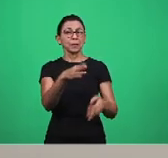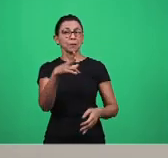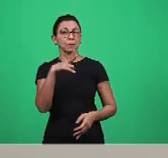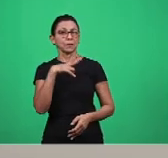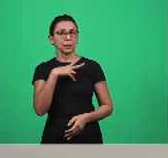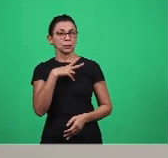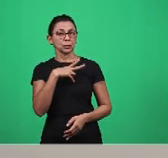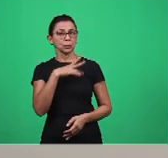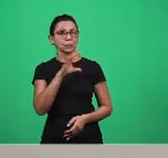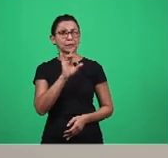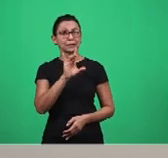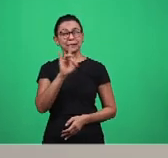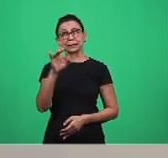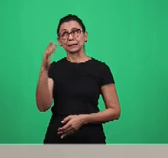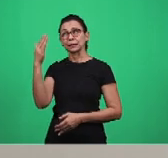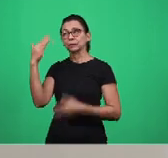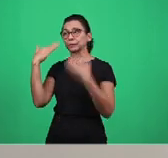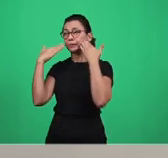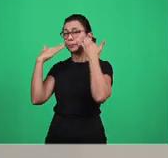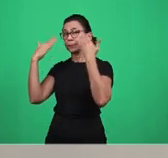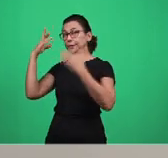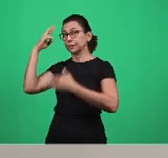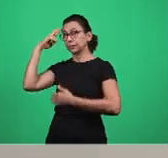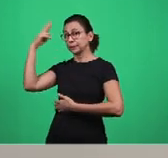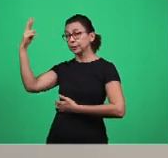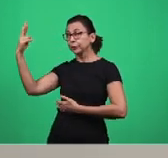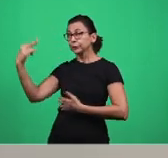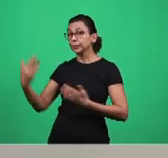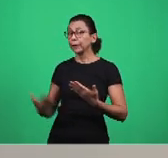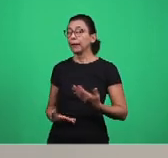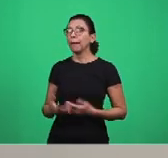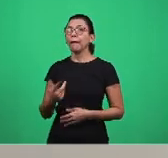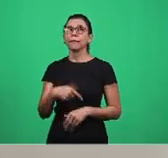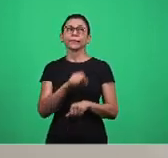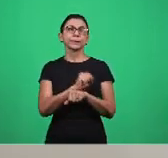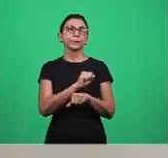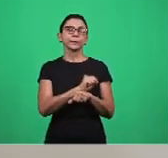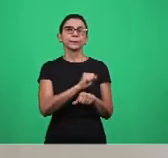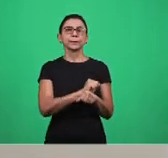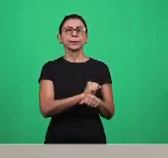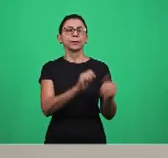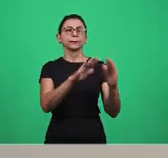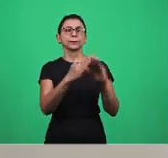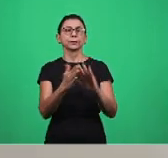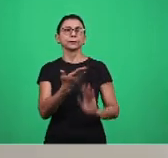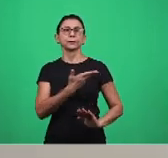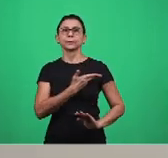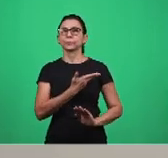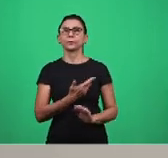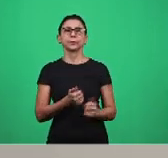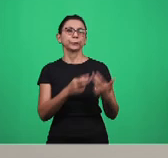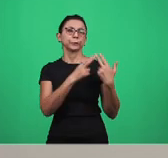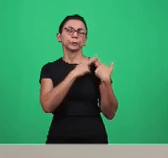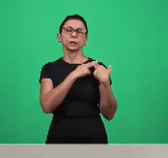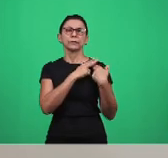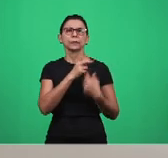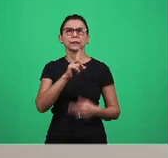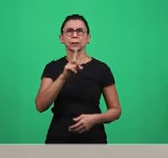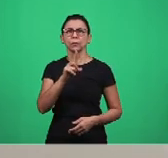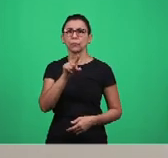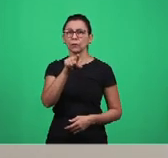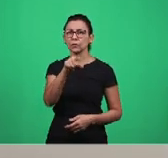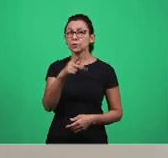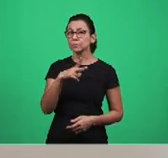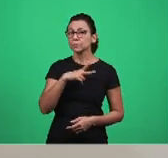pas attendre le moment de la famille, le voisin, l'ami. Non, chacun se prépare pour ce moment.